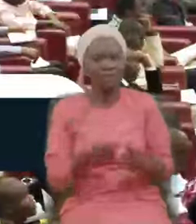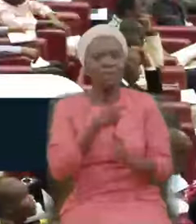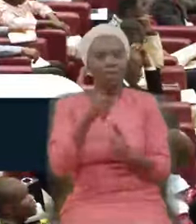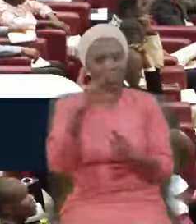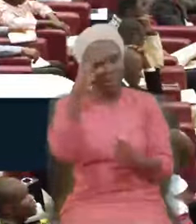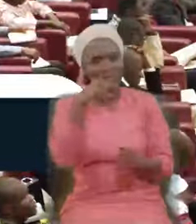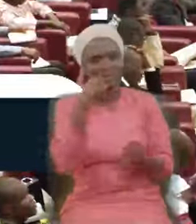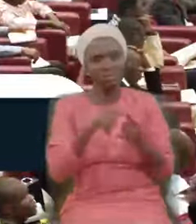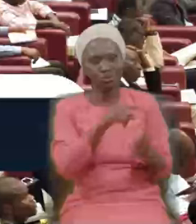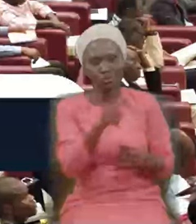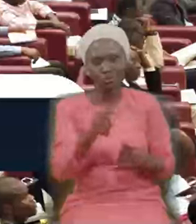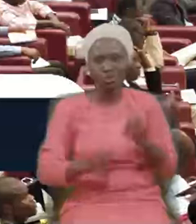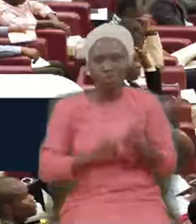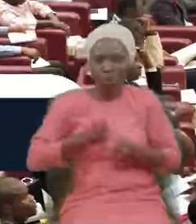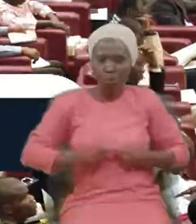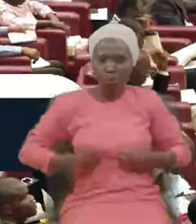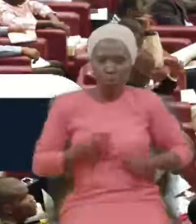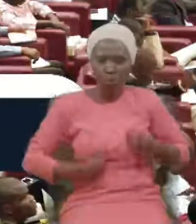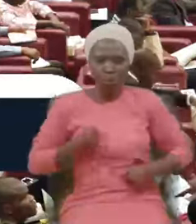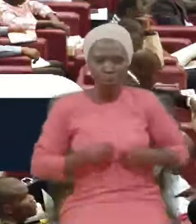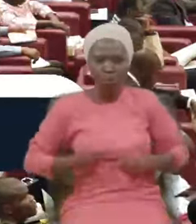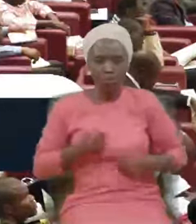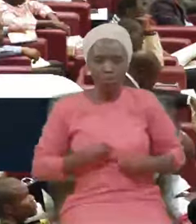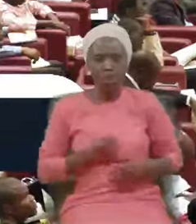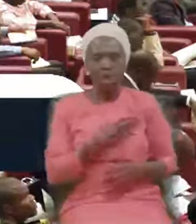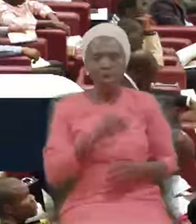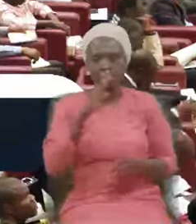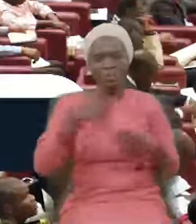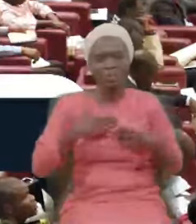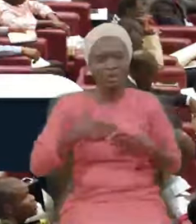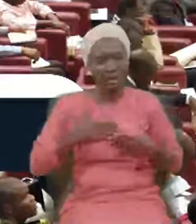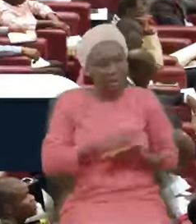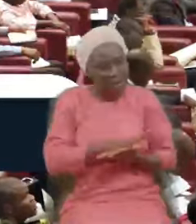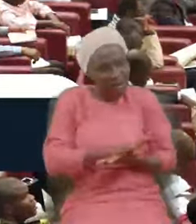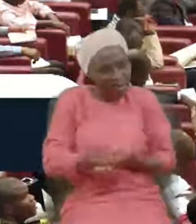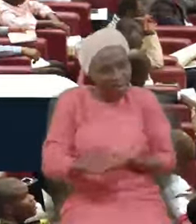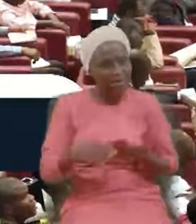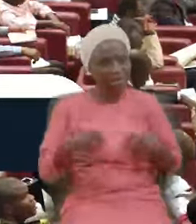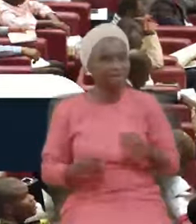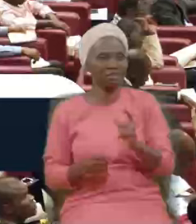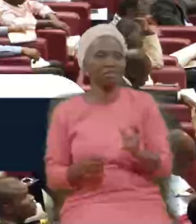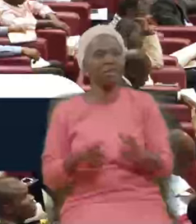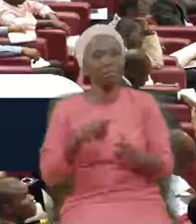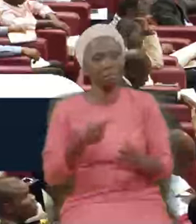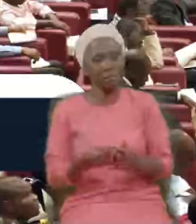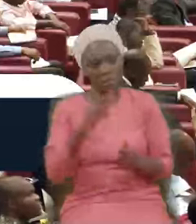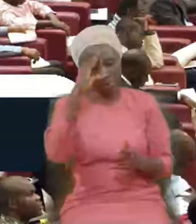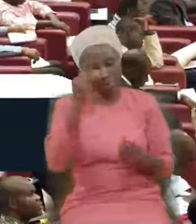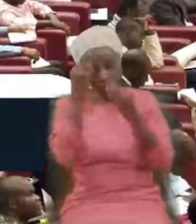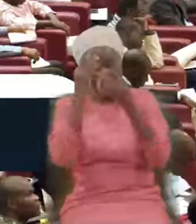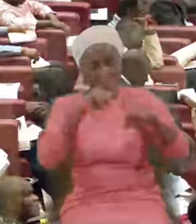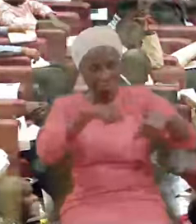Ceci va t'arriver. Il descendit. Alors, il se plongea cette fois dans le